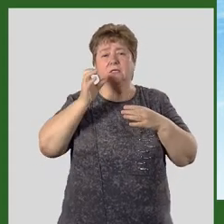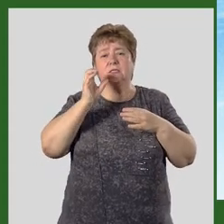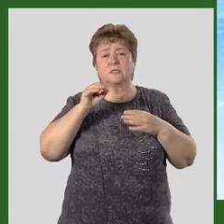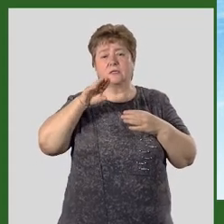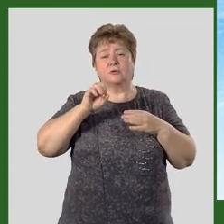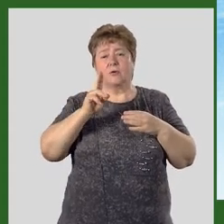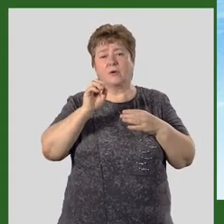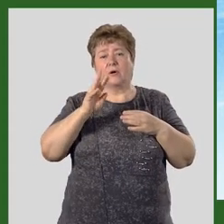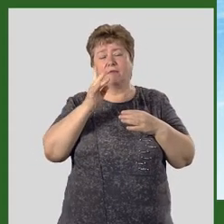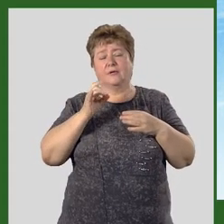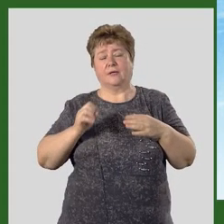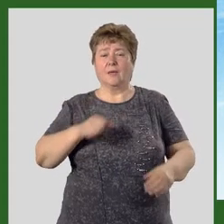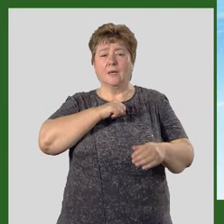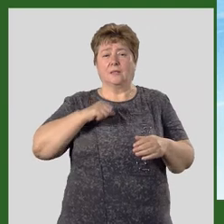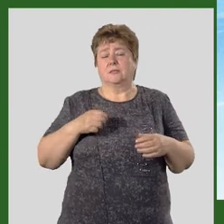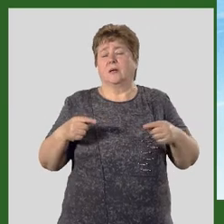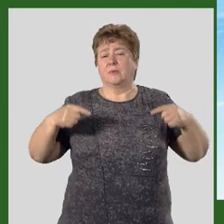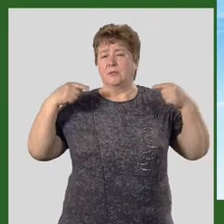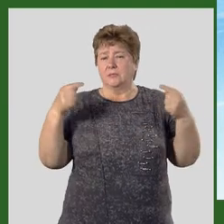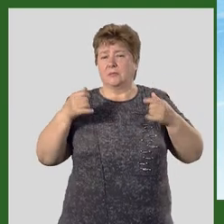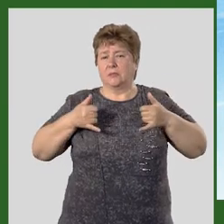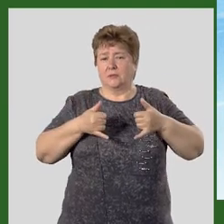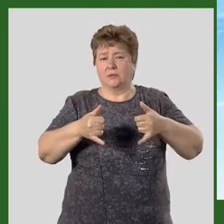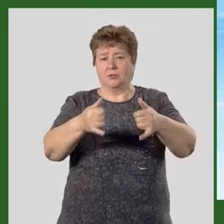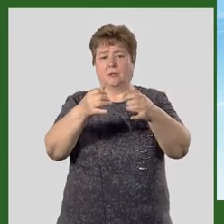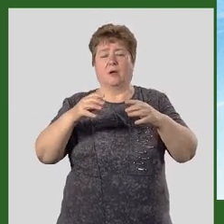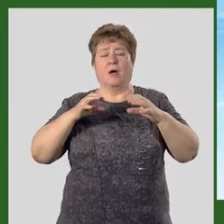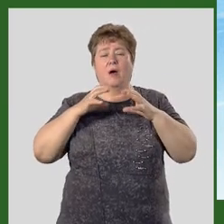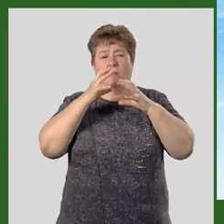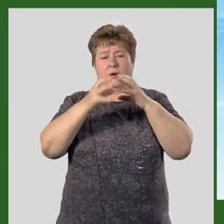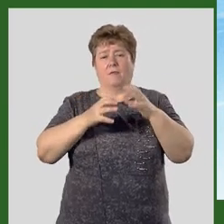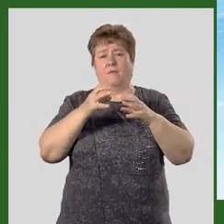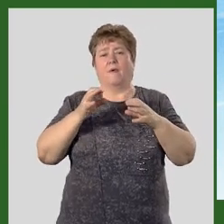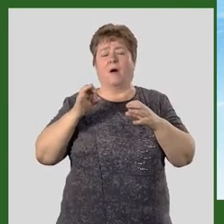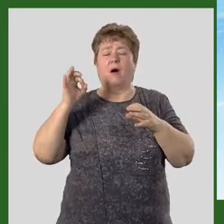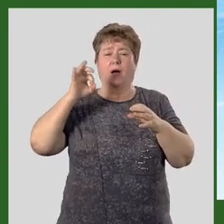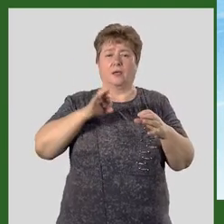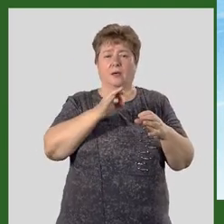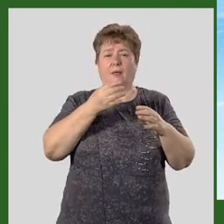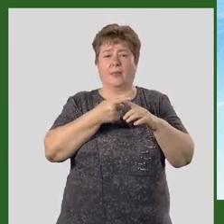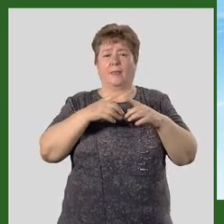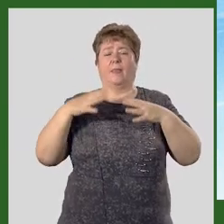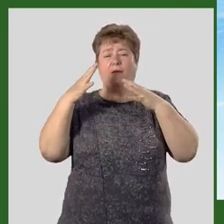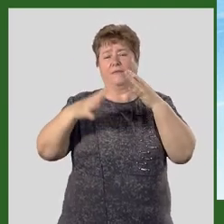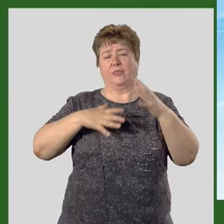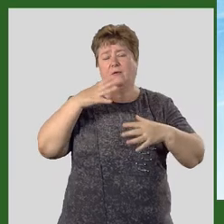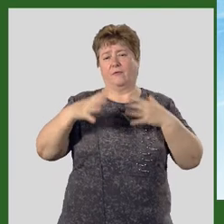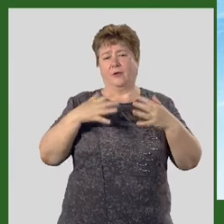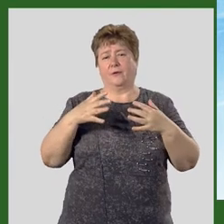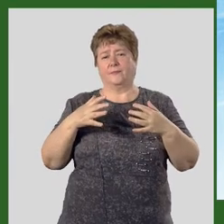стоковые. Самые мощные течения мирового океана – это ветровые.